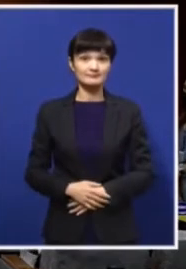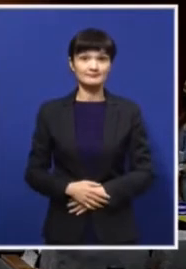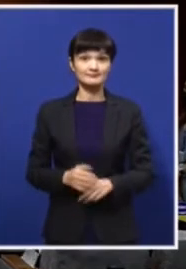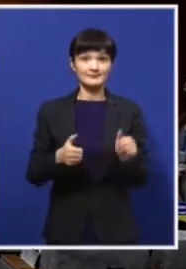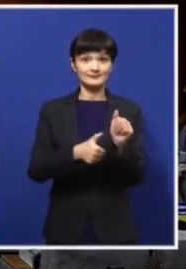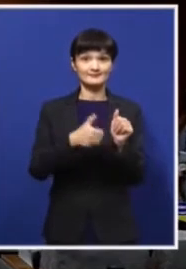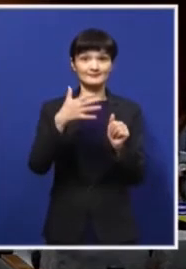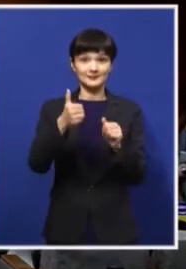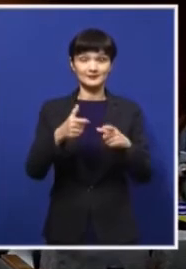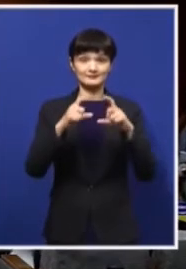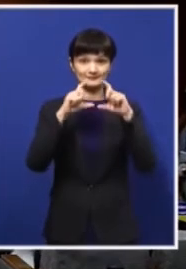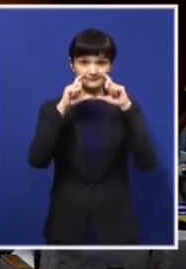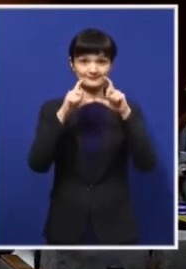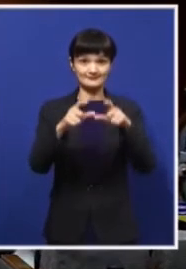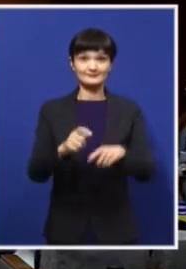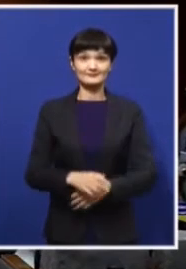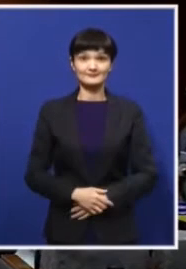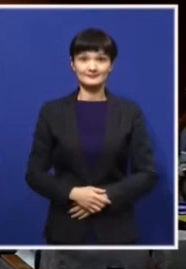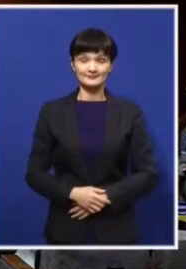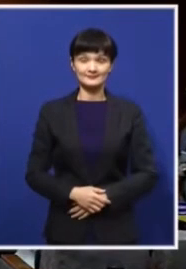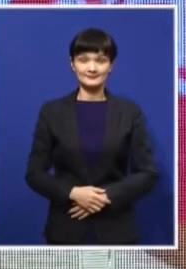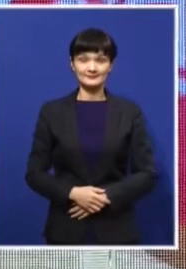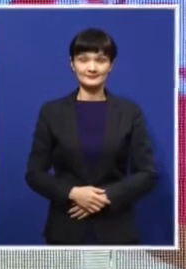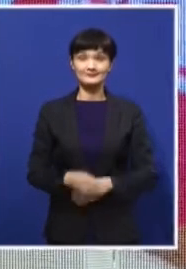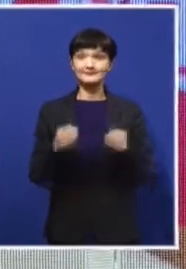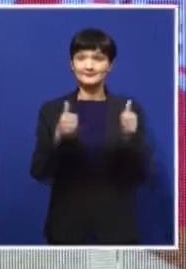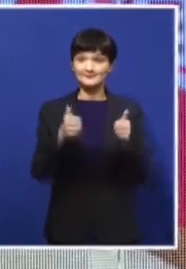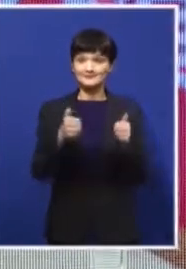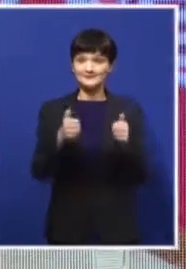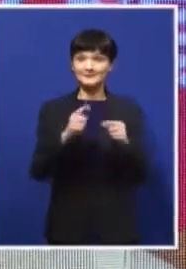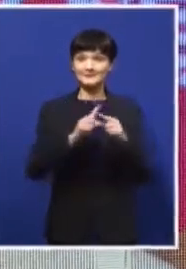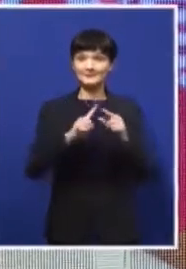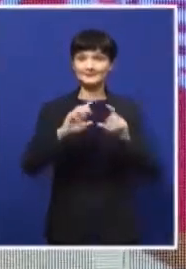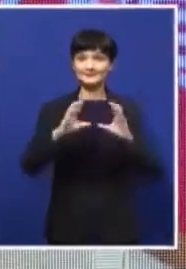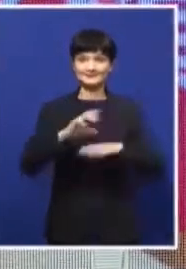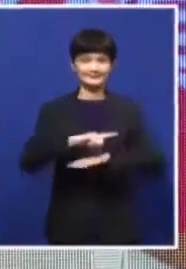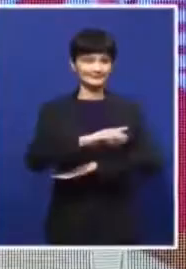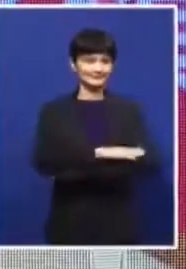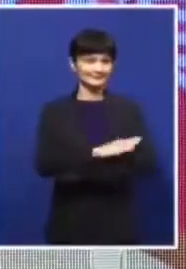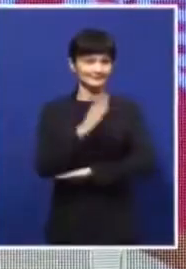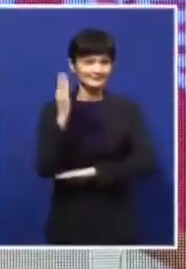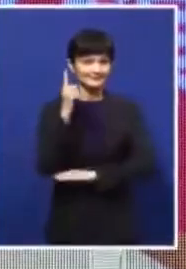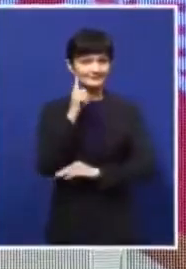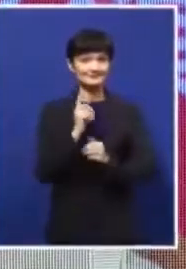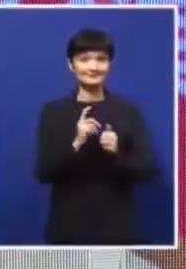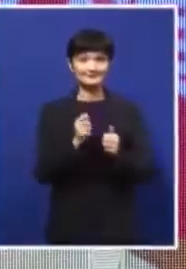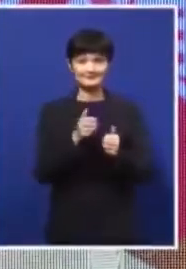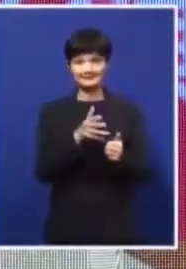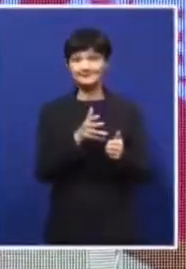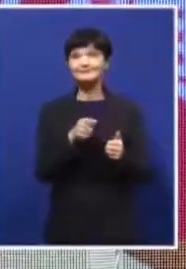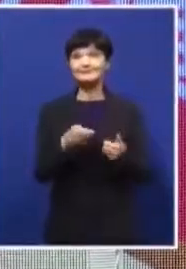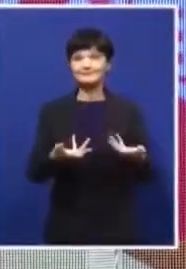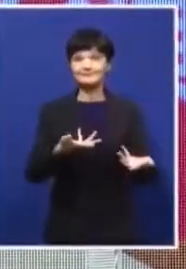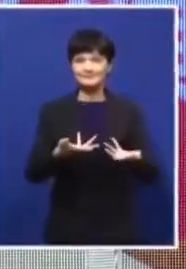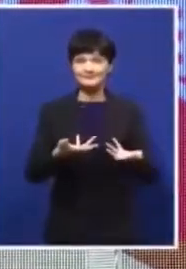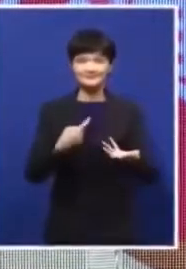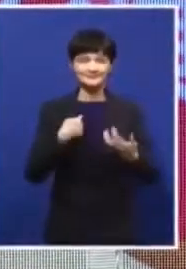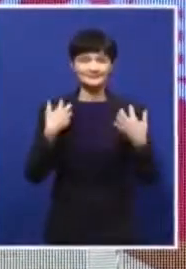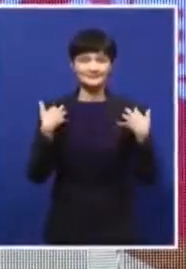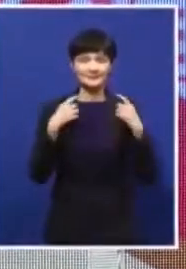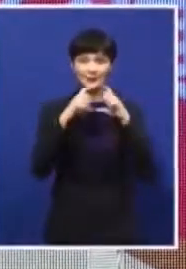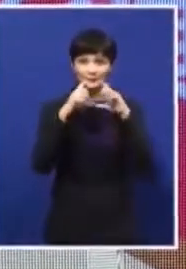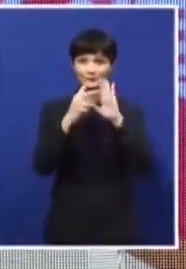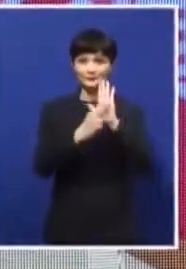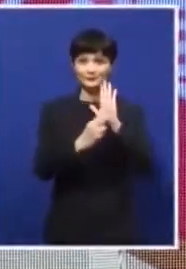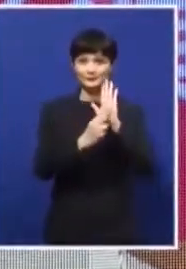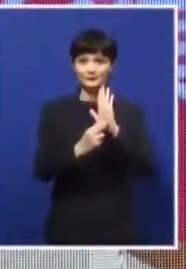要先回答？ 谢谢。谢谢我们钟石这边垂询的那个第二个问题哈。我想这一次